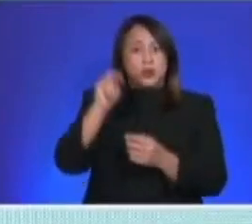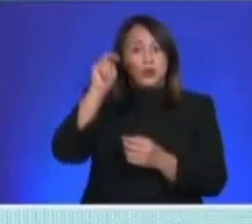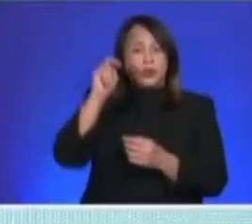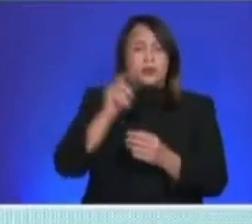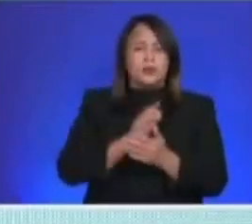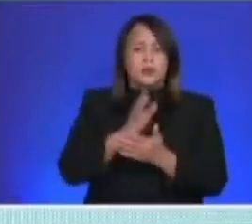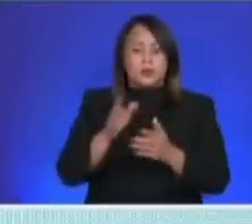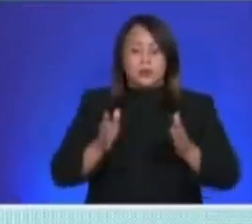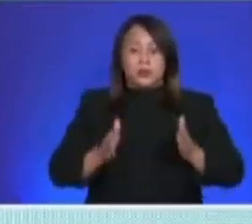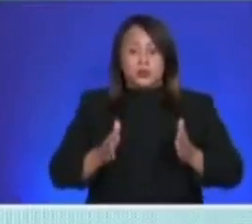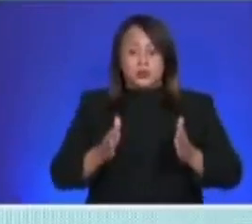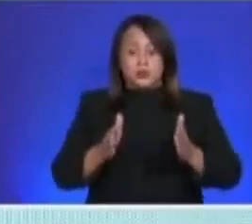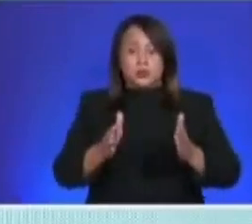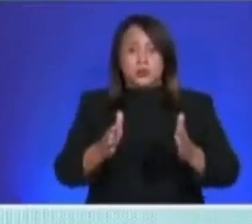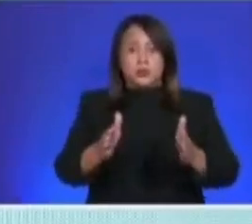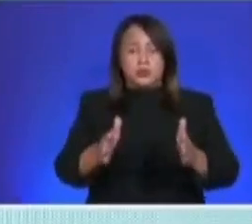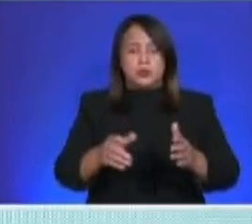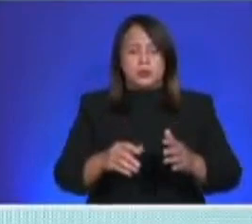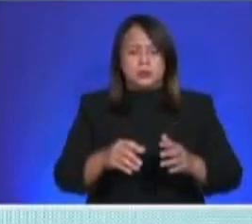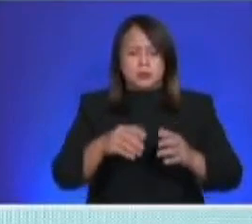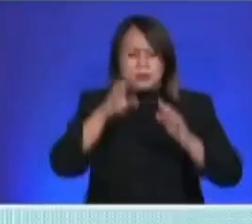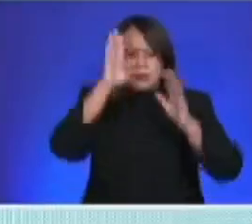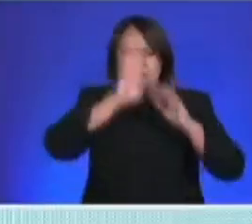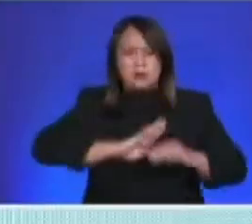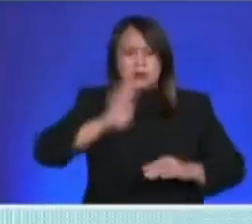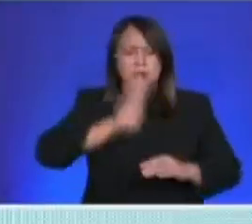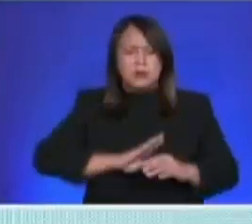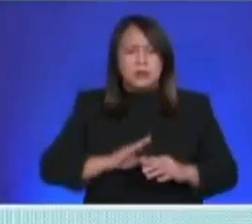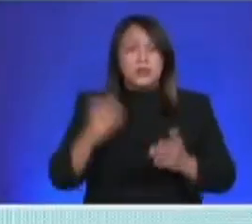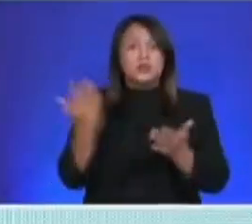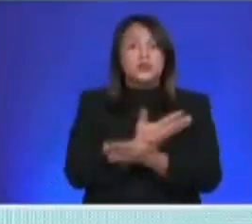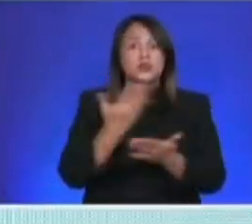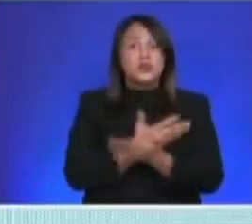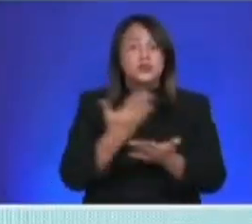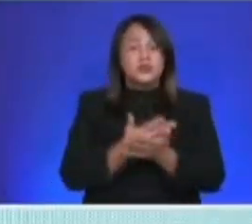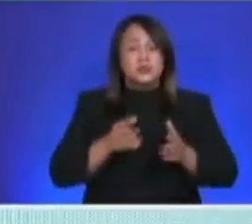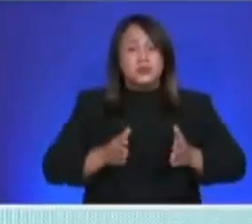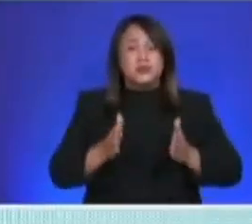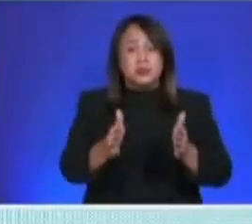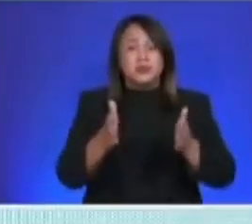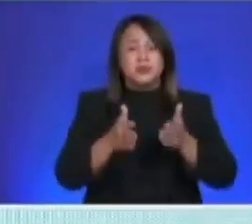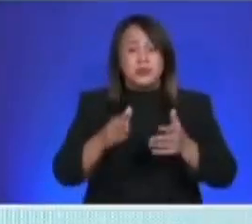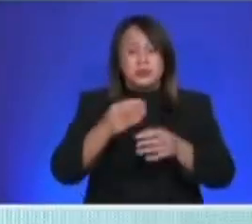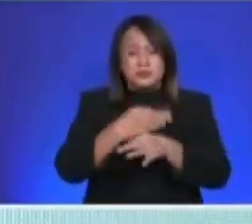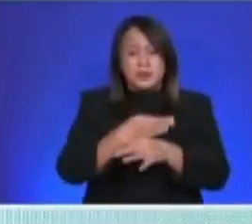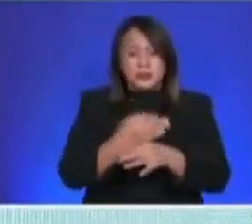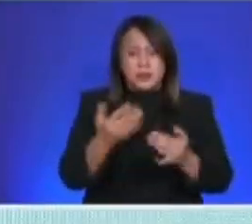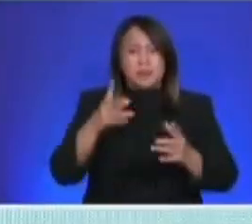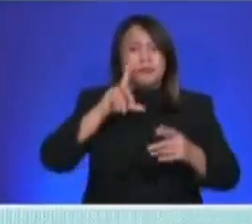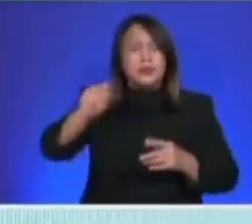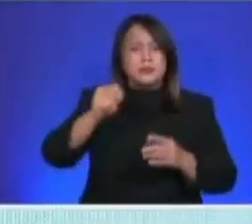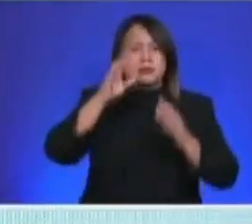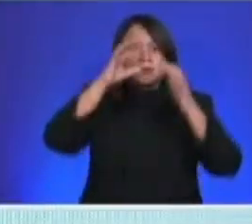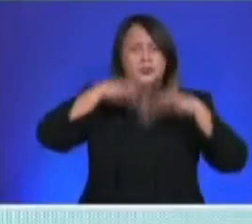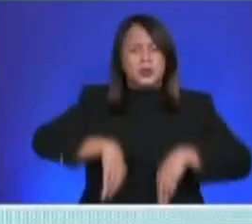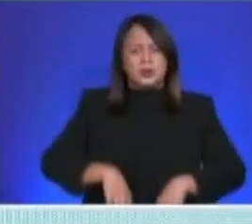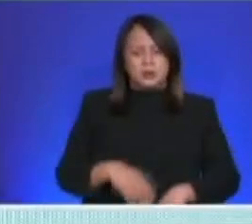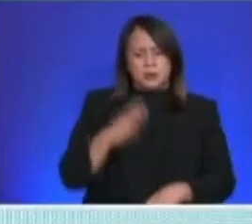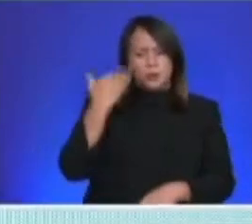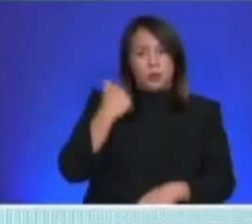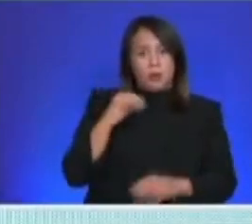ang kalsada, lubak-lubak. Sabi nga nung driver, kagagawa lang po nito sir, senator, pero ngayon sira-sira na. Bakit